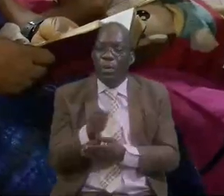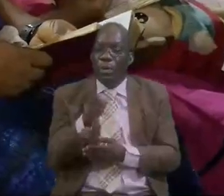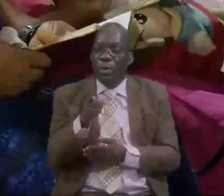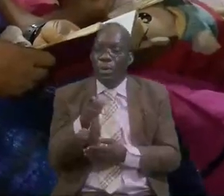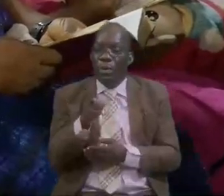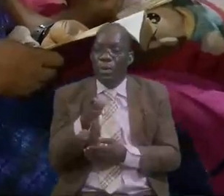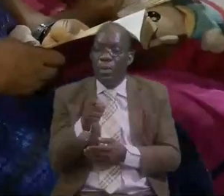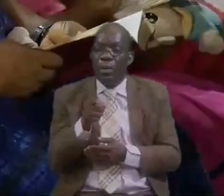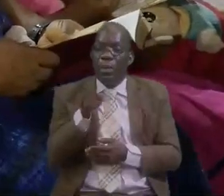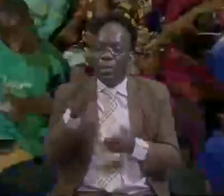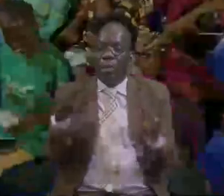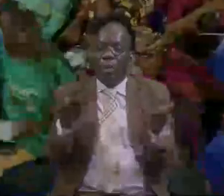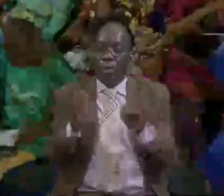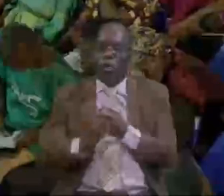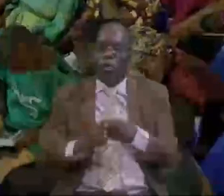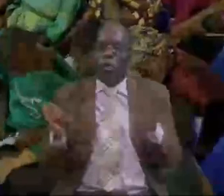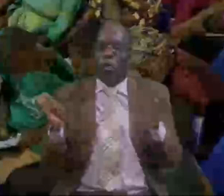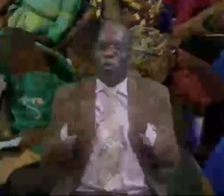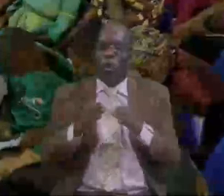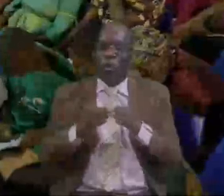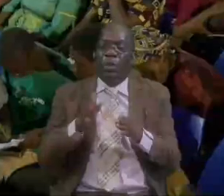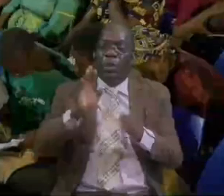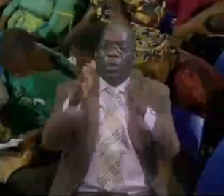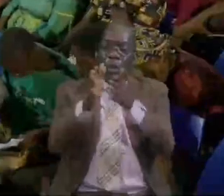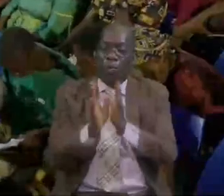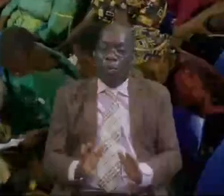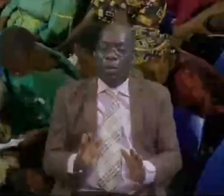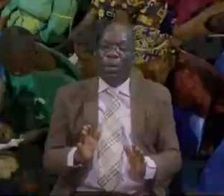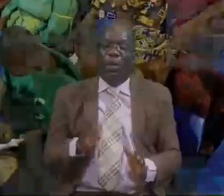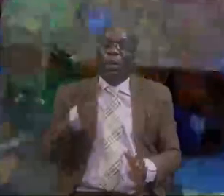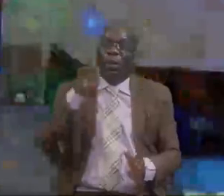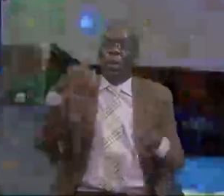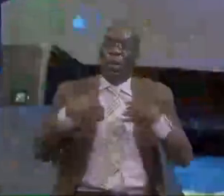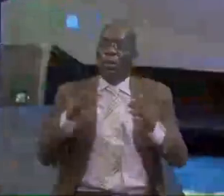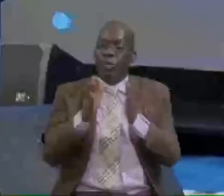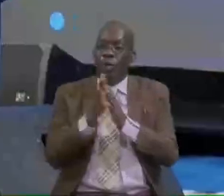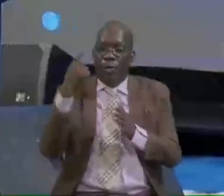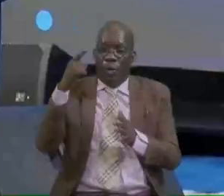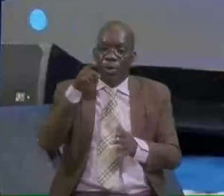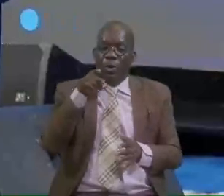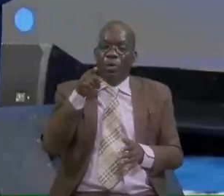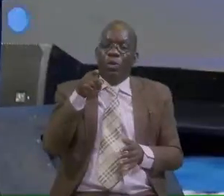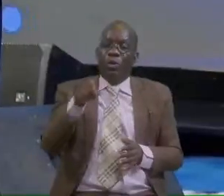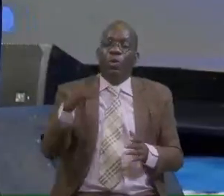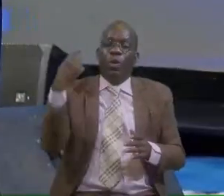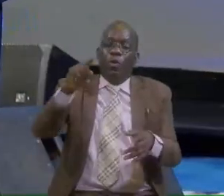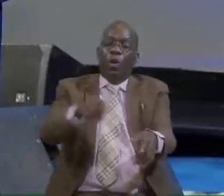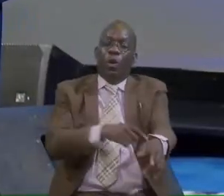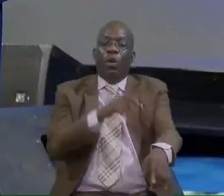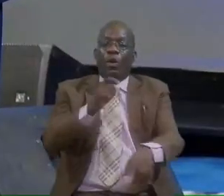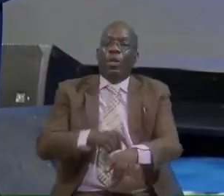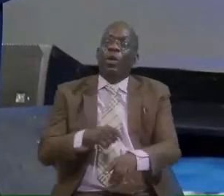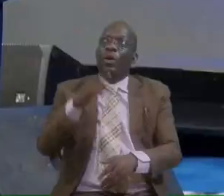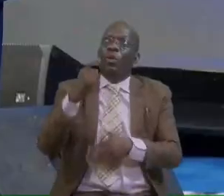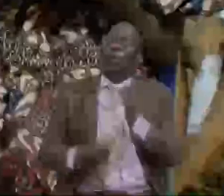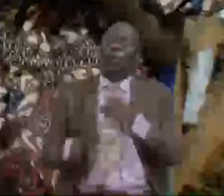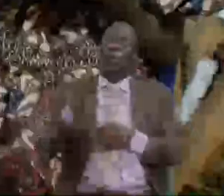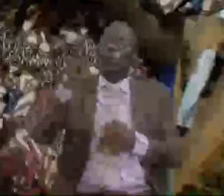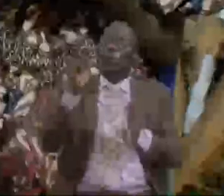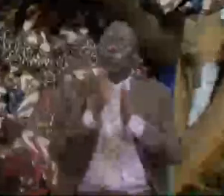veux rencontrer ton intercesseur et il priait pour toi il y a longtemps. Maintenant, ce pourquoi il priait pour toi,